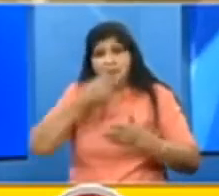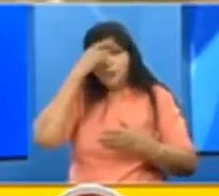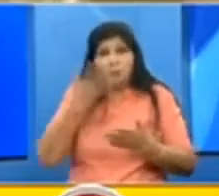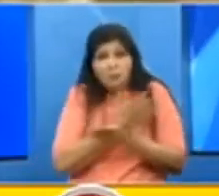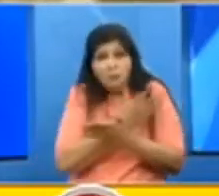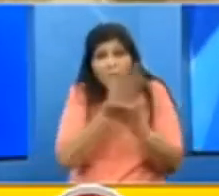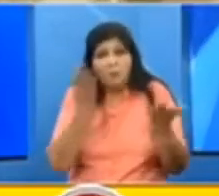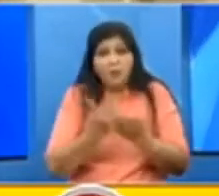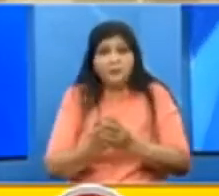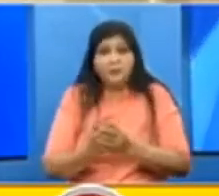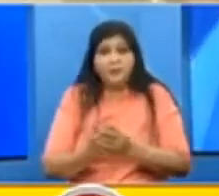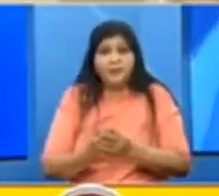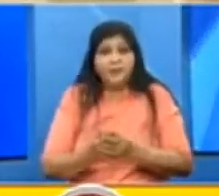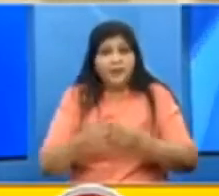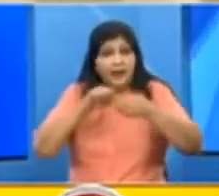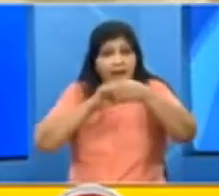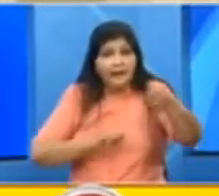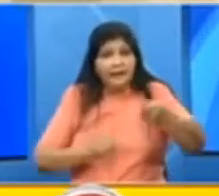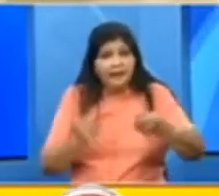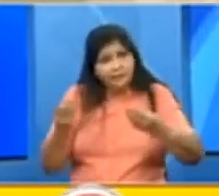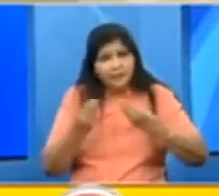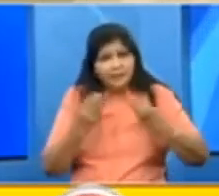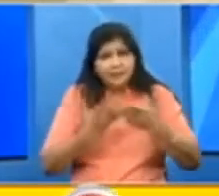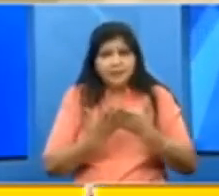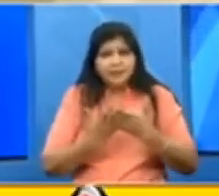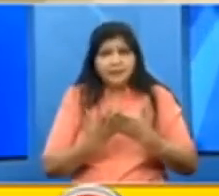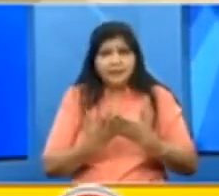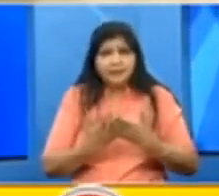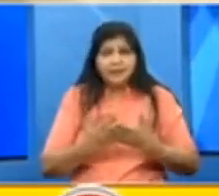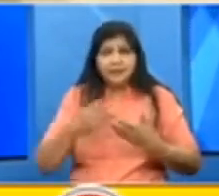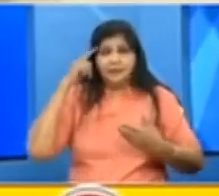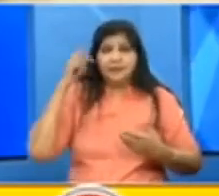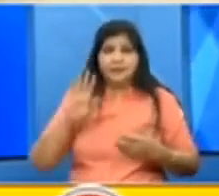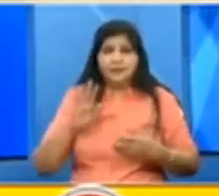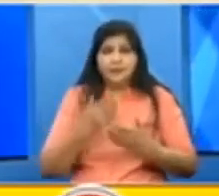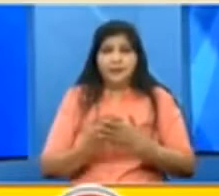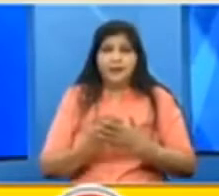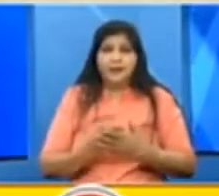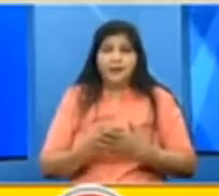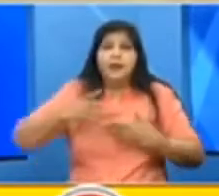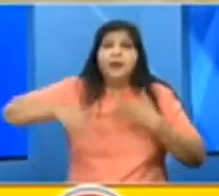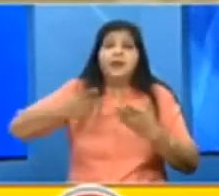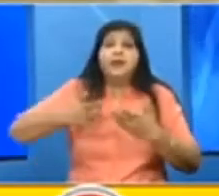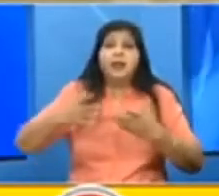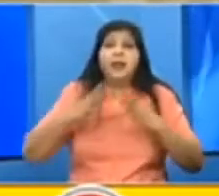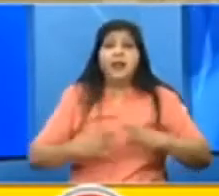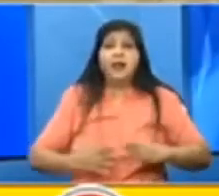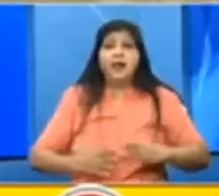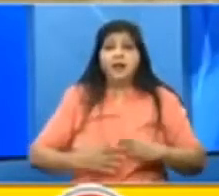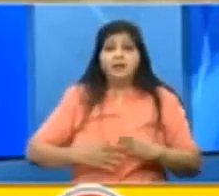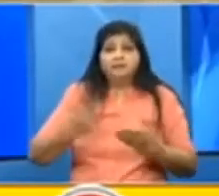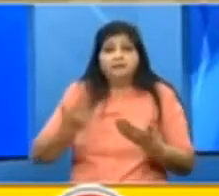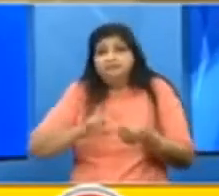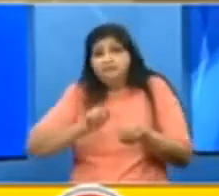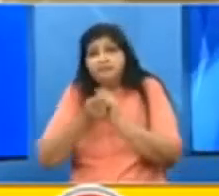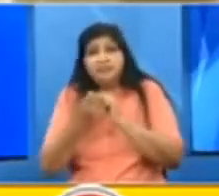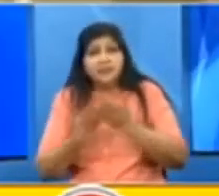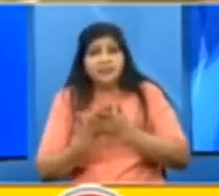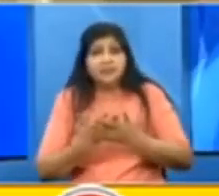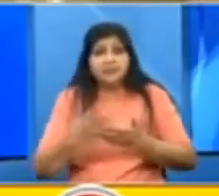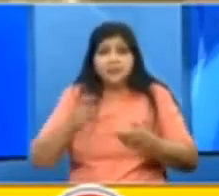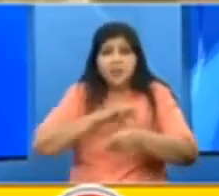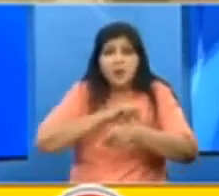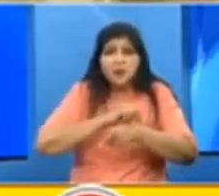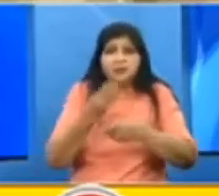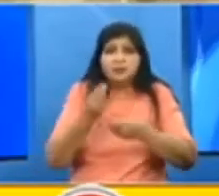सर। डिग्री तो प्राप्त कर लेगी क्योंकि आप बड़ी तेजस्वी हो बेटा, लेकिन डॉक्टर का जीवन जो है वो